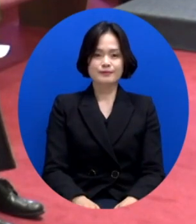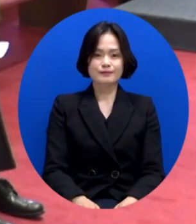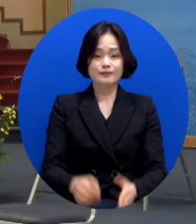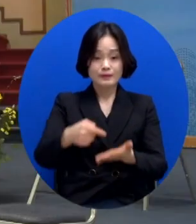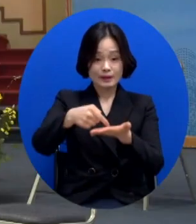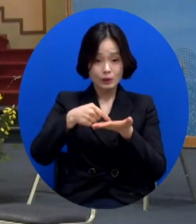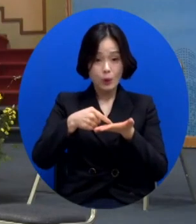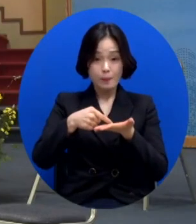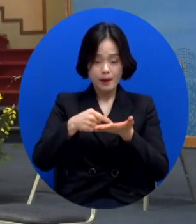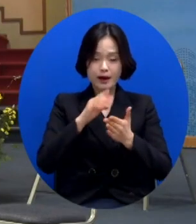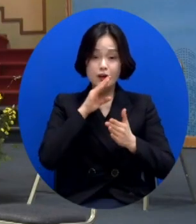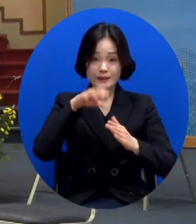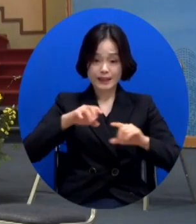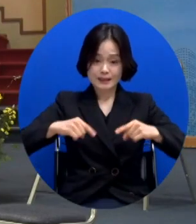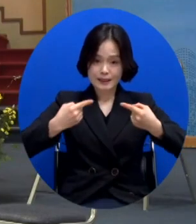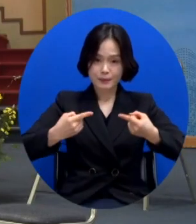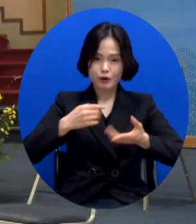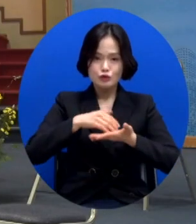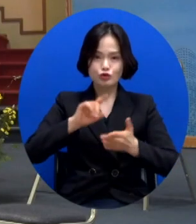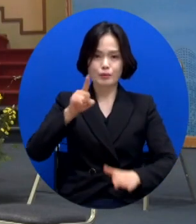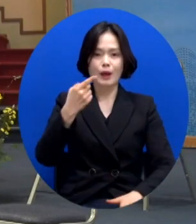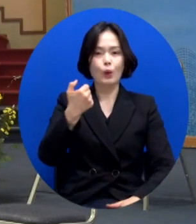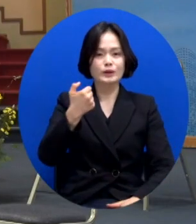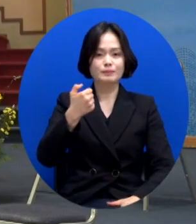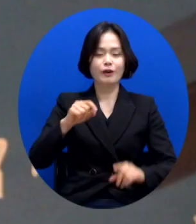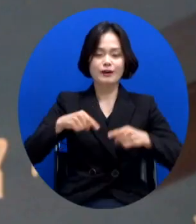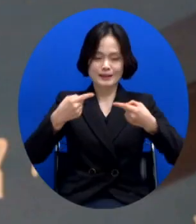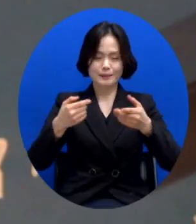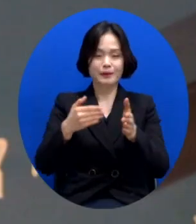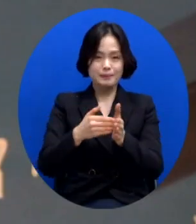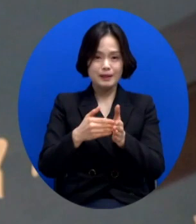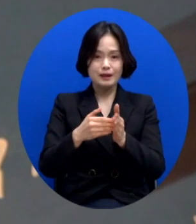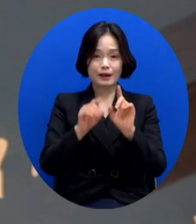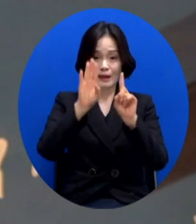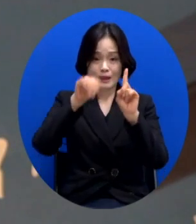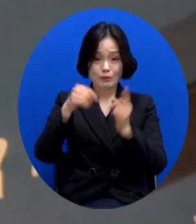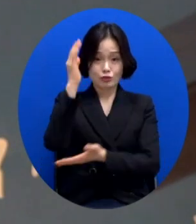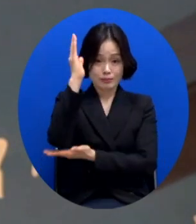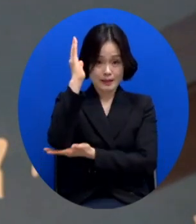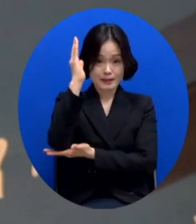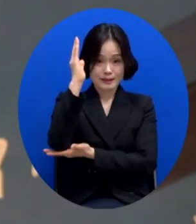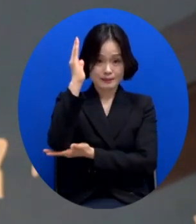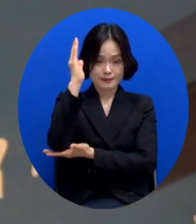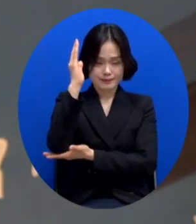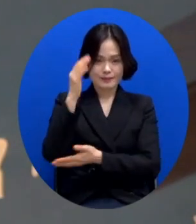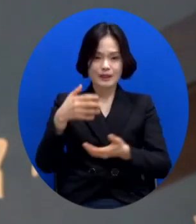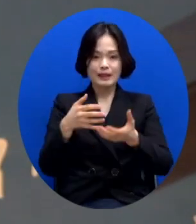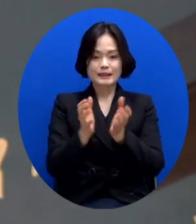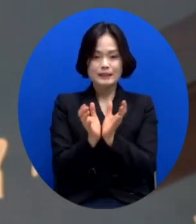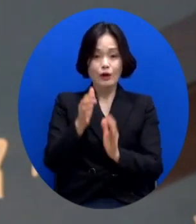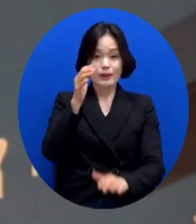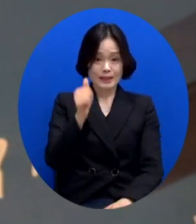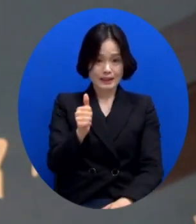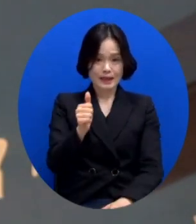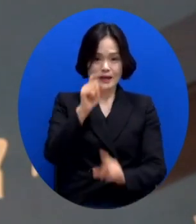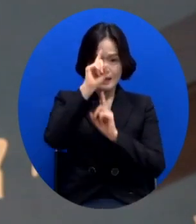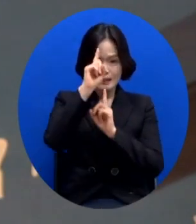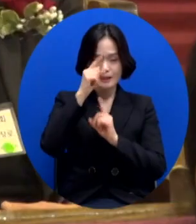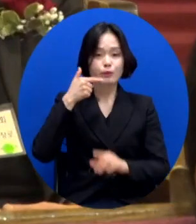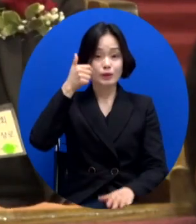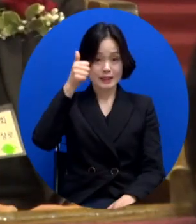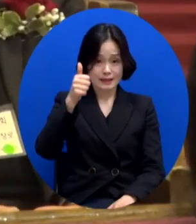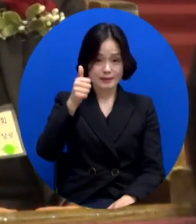마친 150여명이 참석했습니다 일부 앱에서 말씀을 전한 뉴욕교협 증경회장 단 회장 이병호 목사